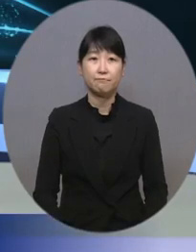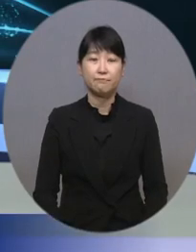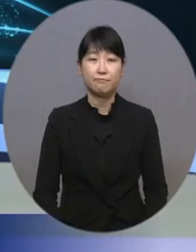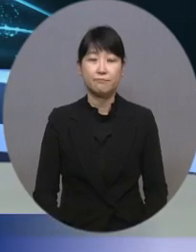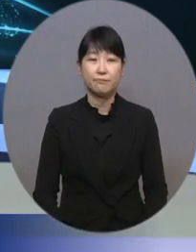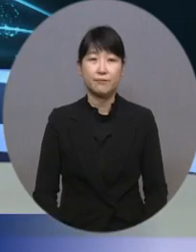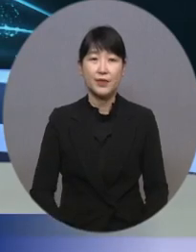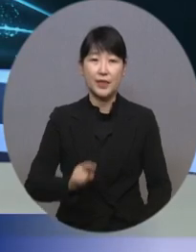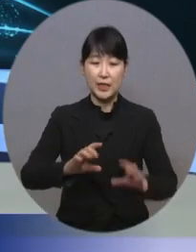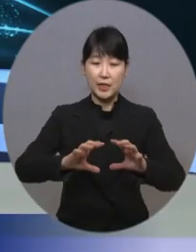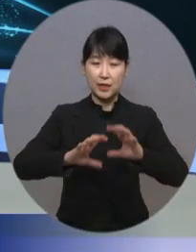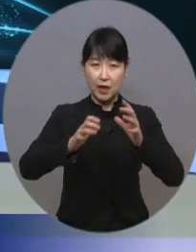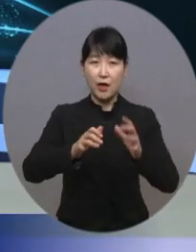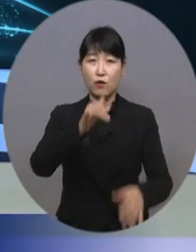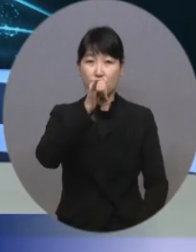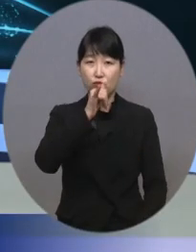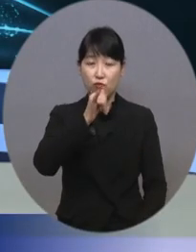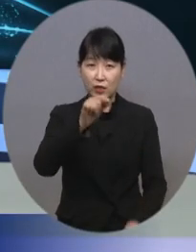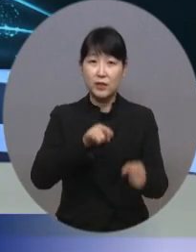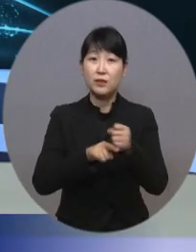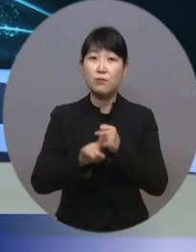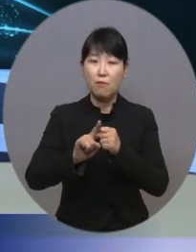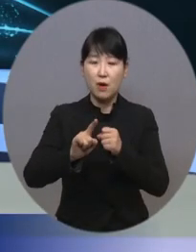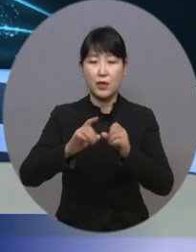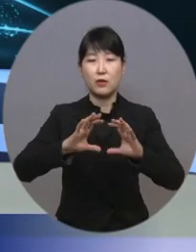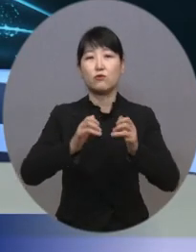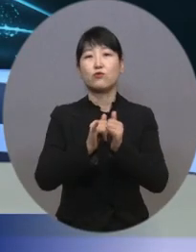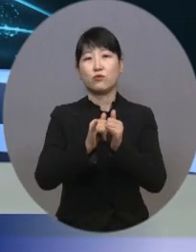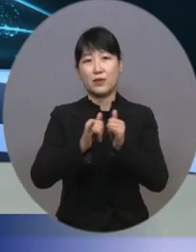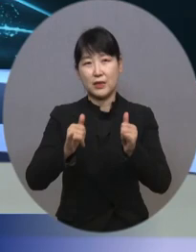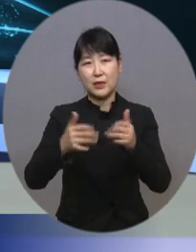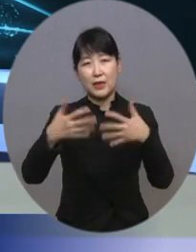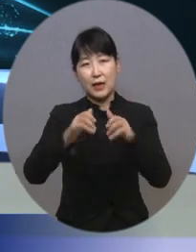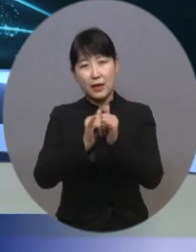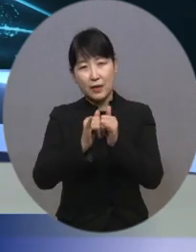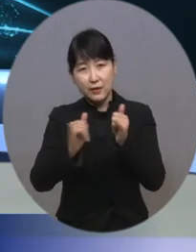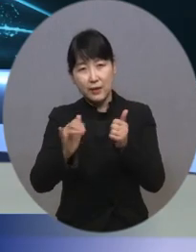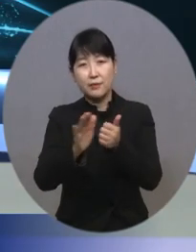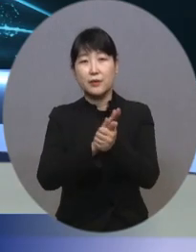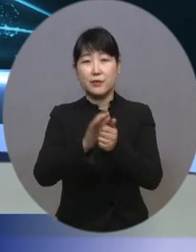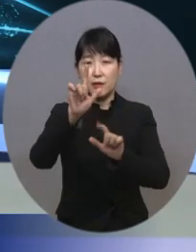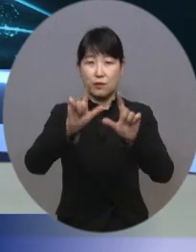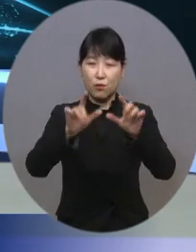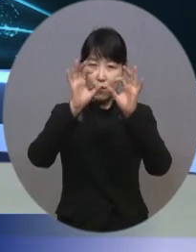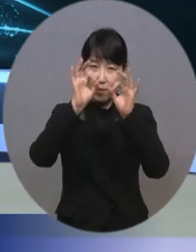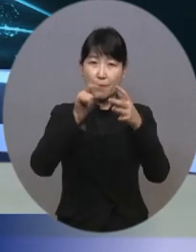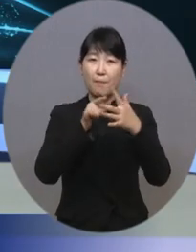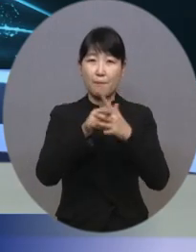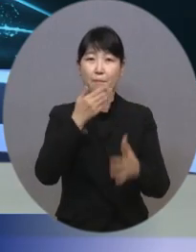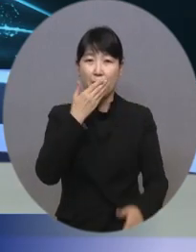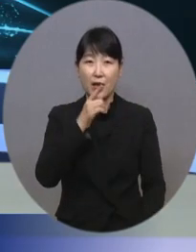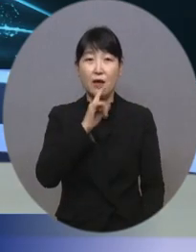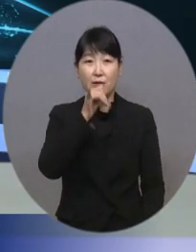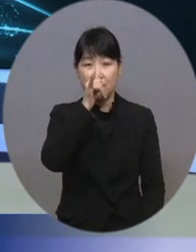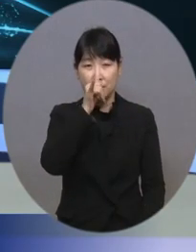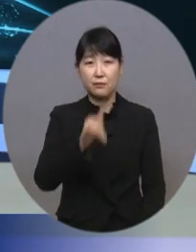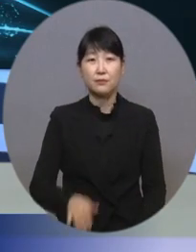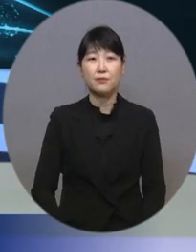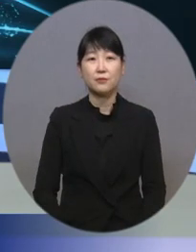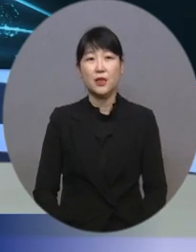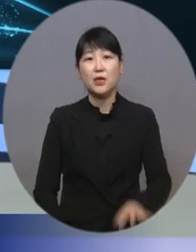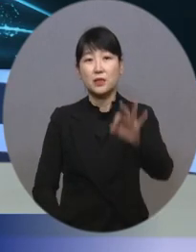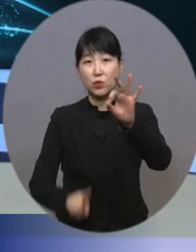한 나라의 위대함과 도덕성은 그 나라 국민들이 약자를 어떻게 대하는지를 보면 알 수 있다는 말이 있습니다.